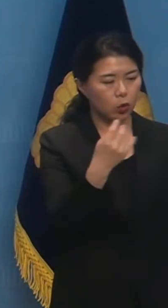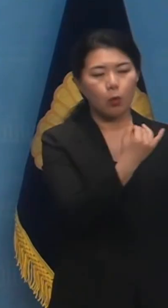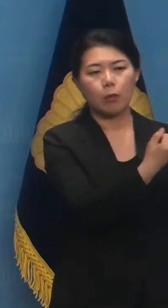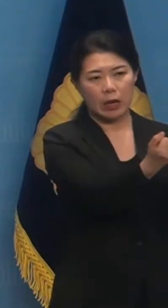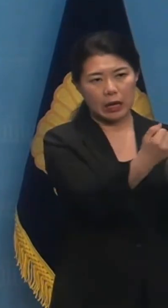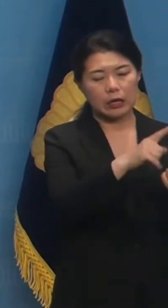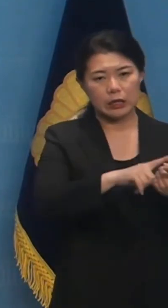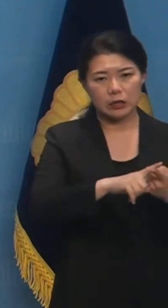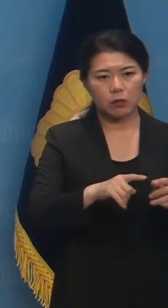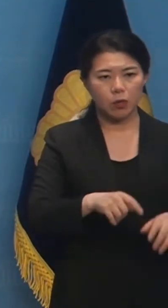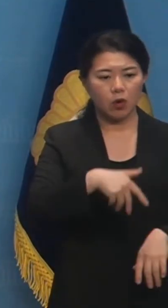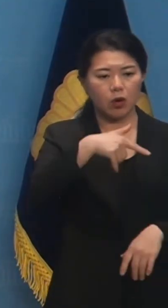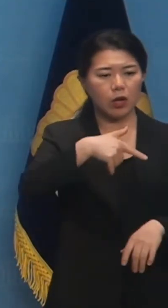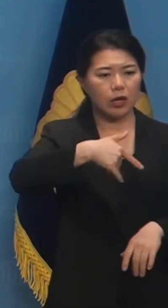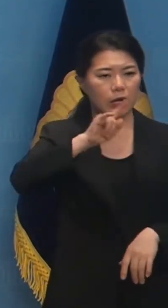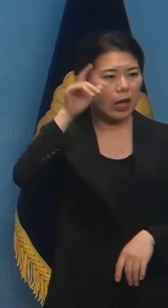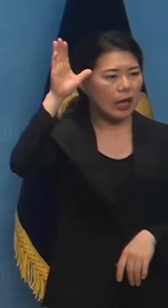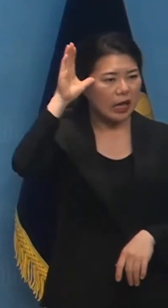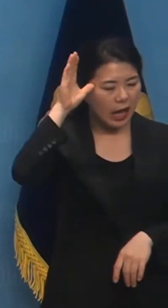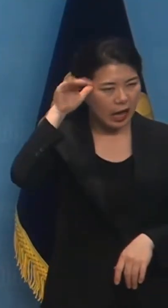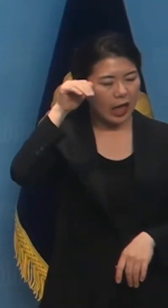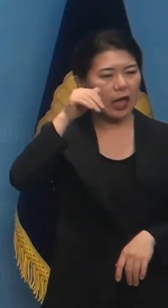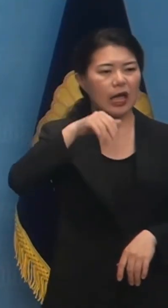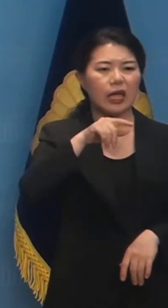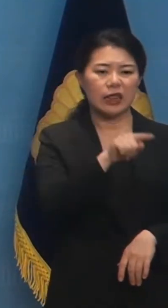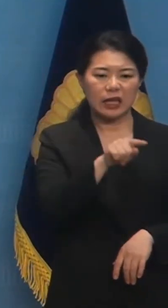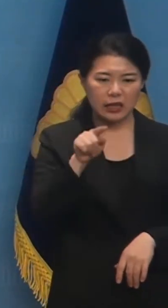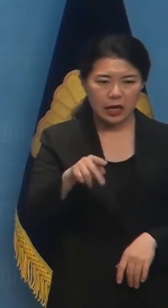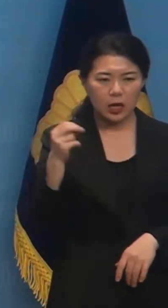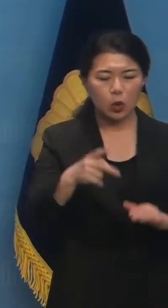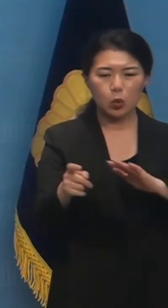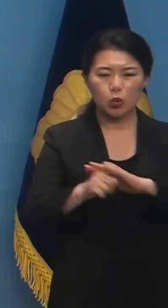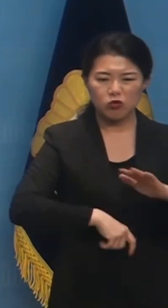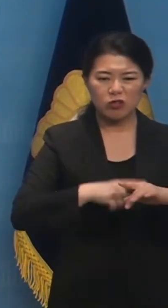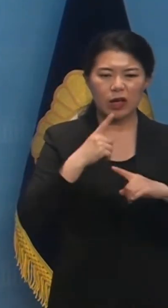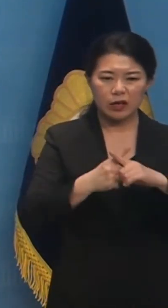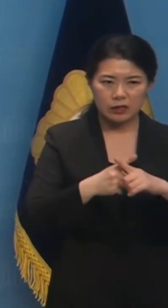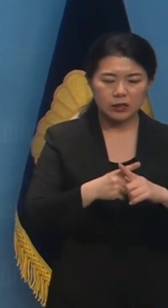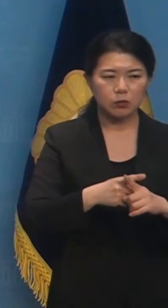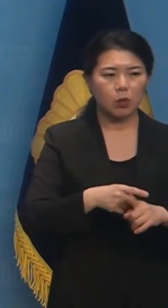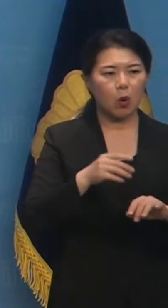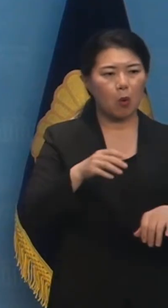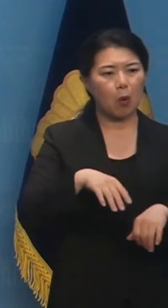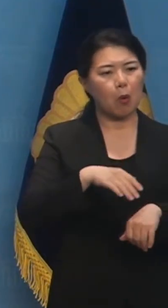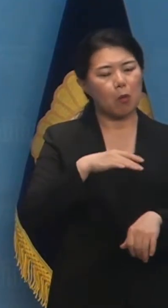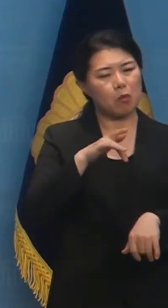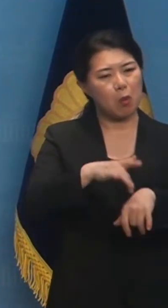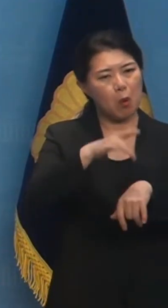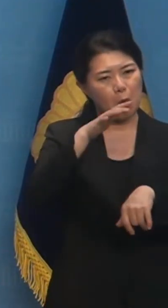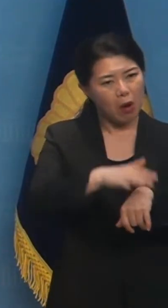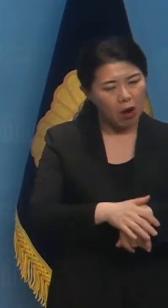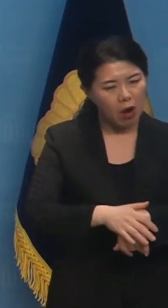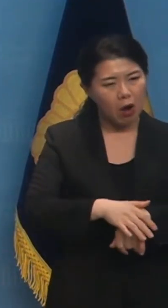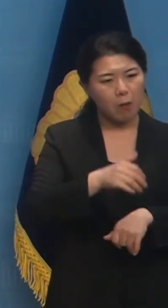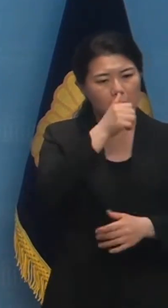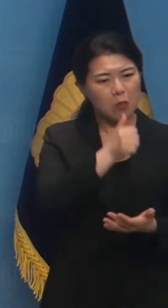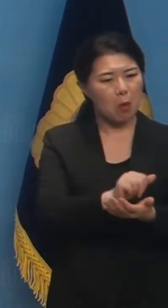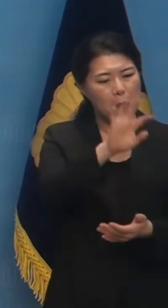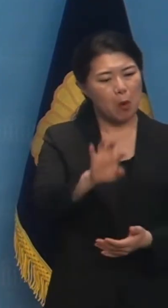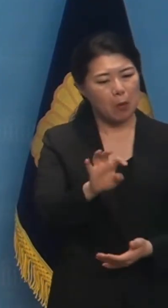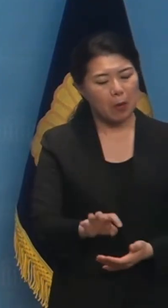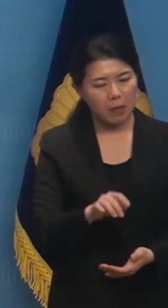대해 개땡땡의 형제, 도둑 X, 상습 범죄자 등 모욕적